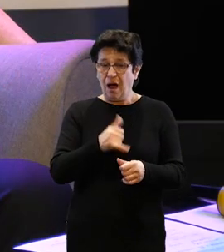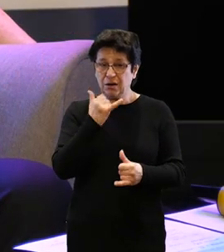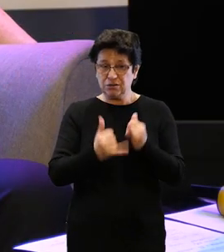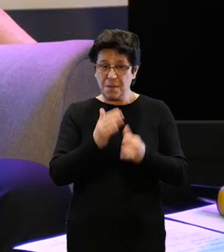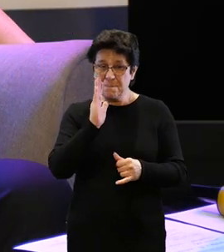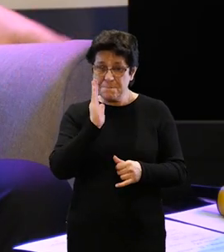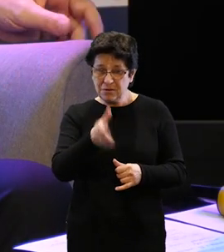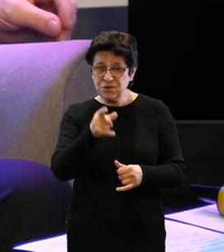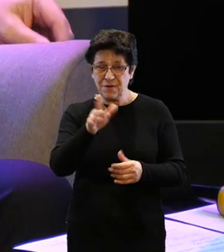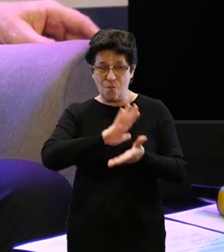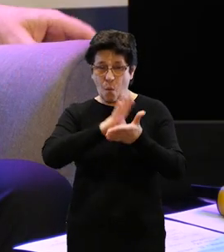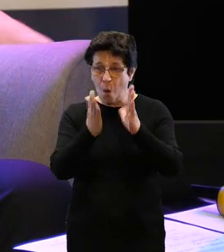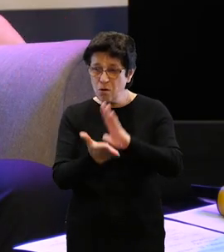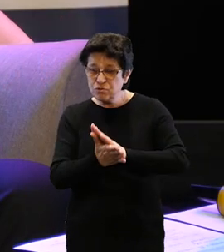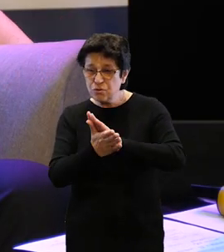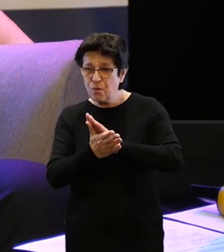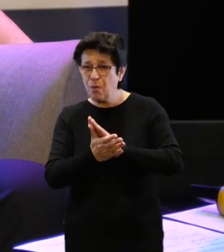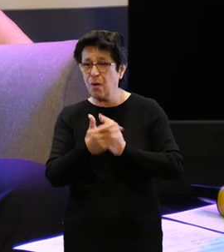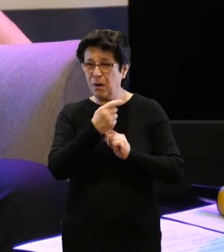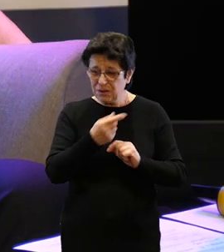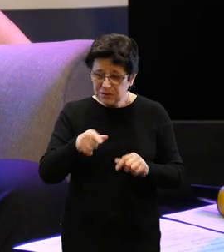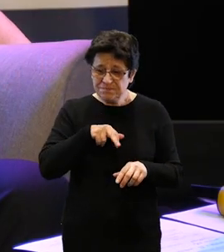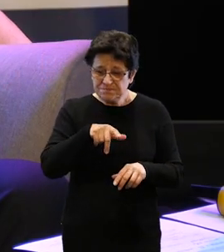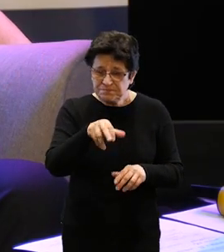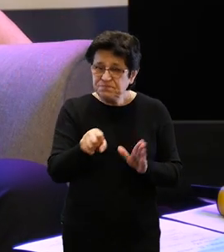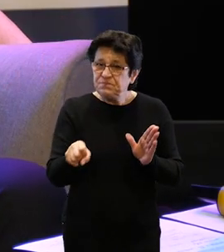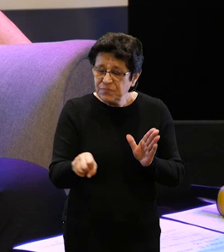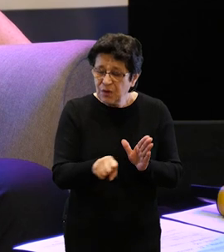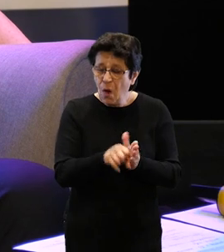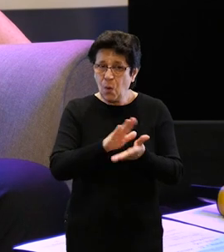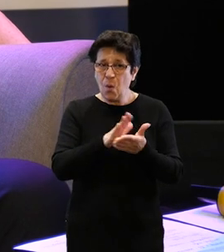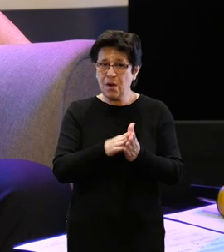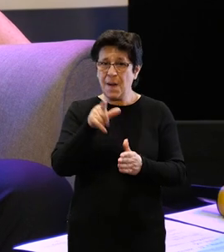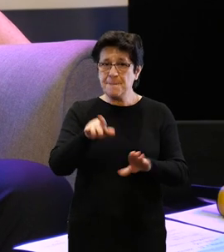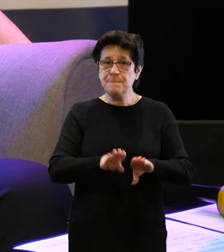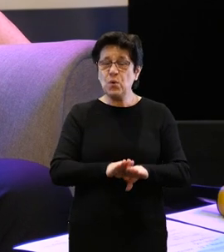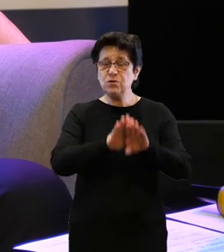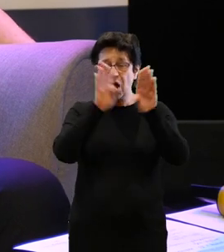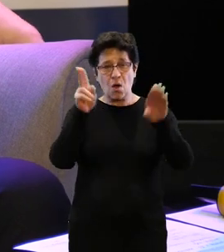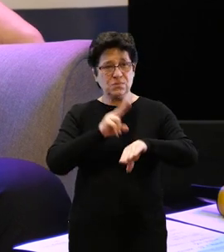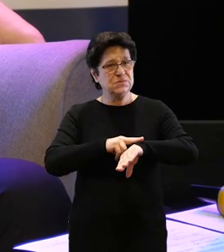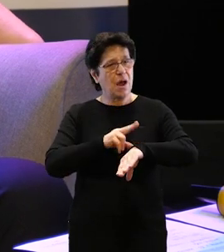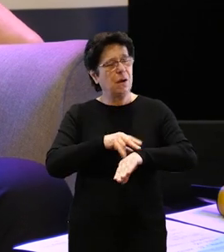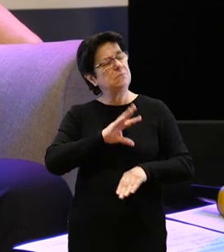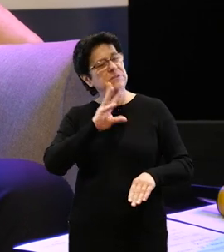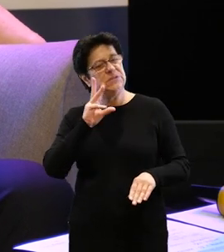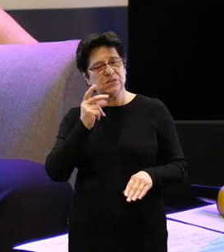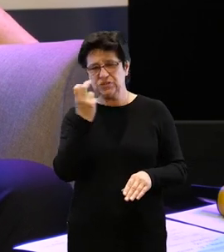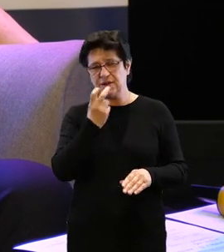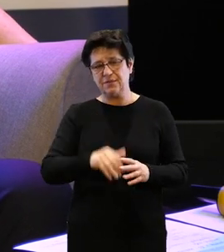kłocku wspaniałe muzeum ja w nim byłem Mam parę katalogów z wystaw które tam były robione naprawdę niezmiernie ciekawa